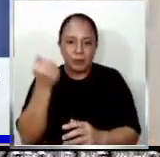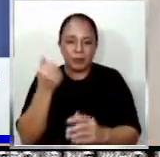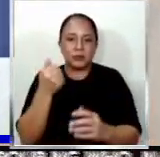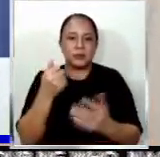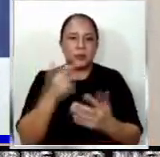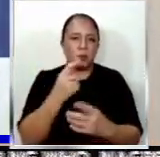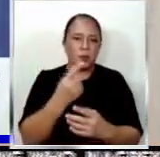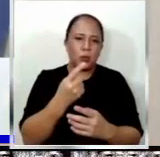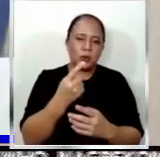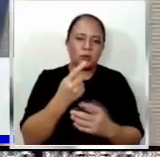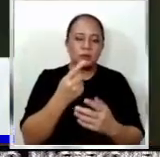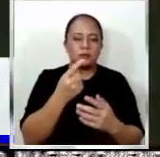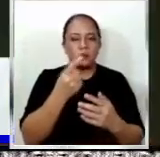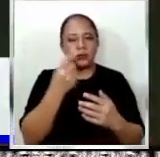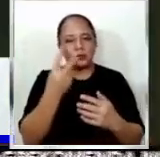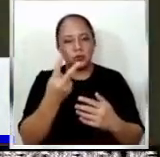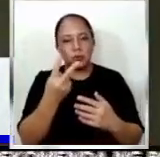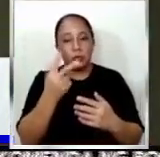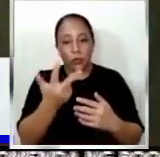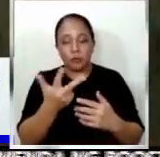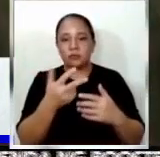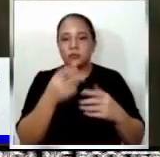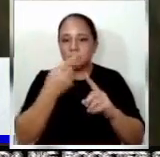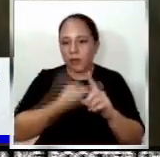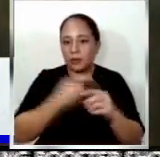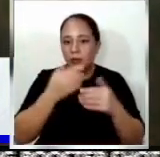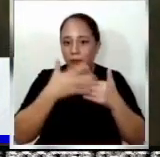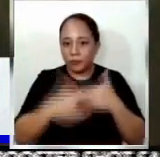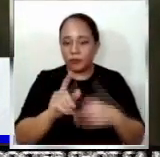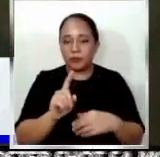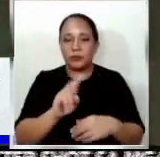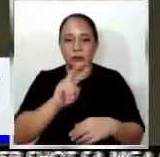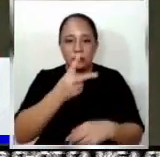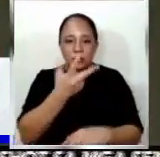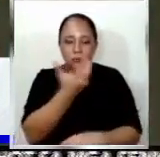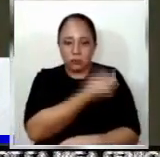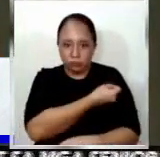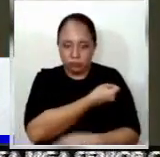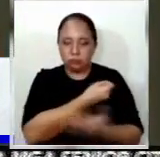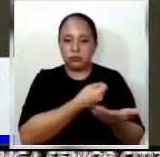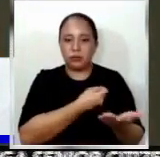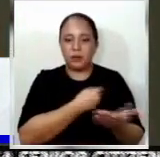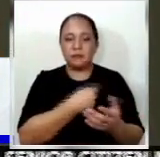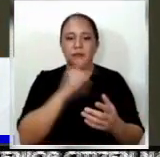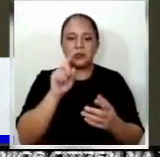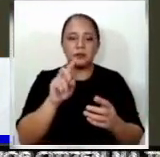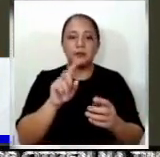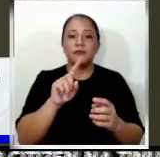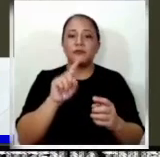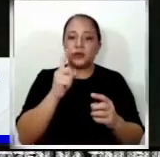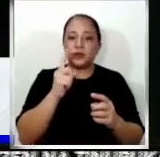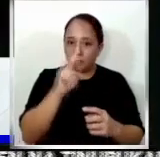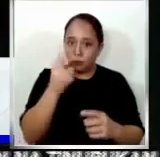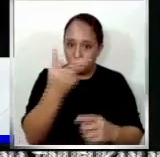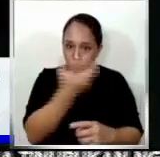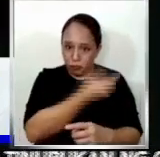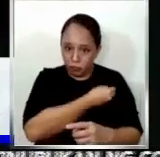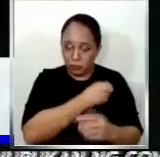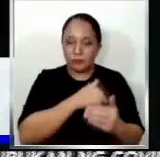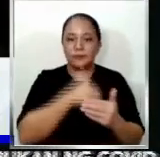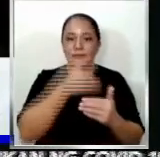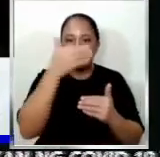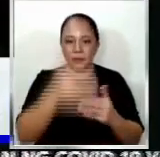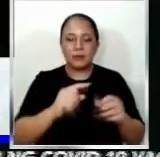buwan matapos ang second dose. Pero dapat daw ay i-maximize muna ang two-dose coverage sa lahat ng senior citizens bago simulan